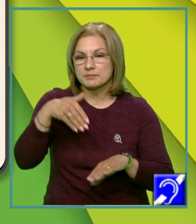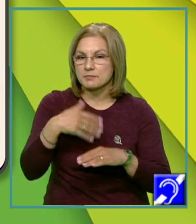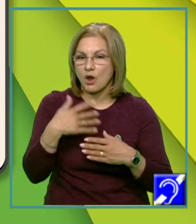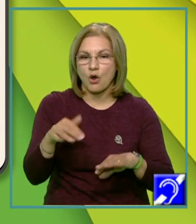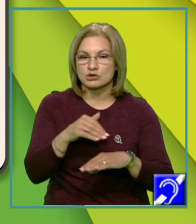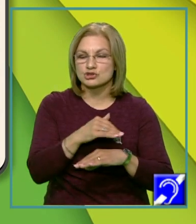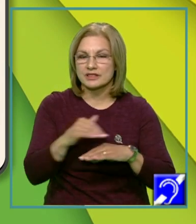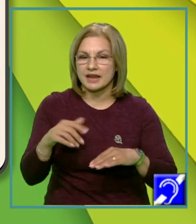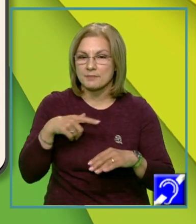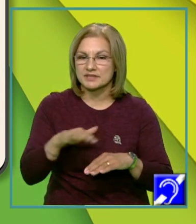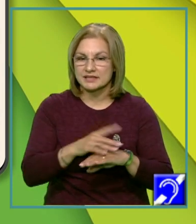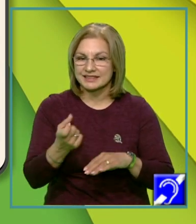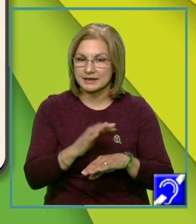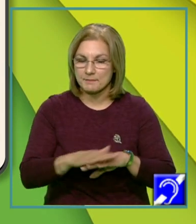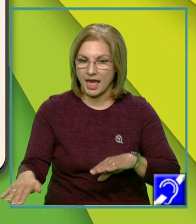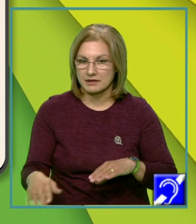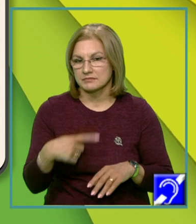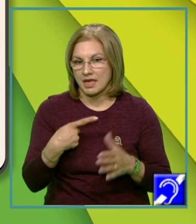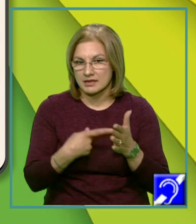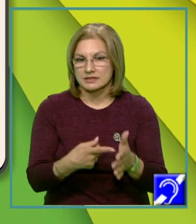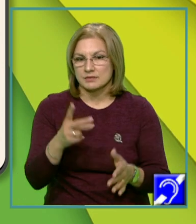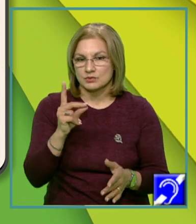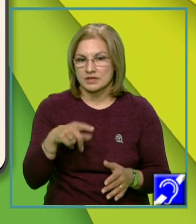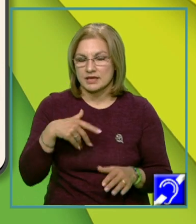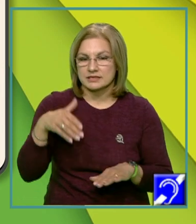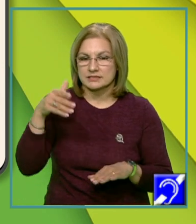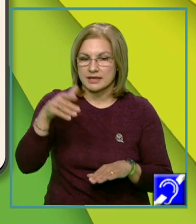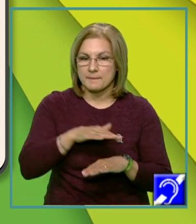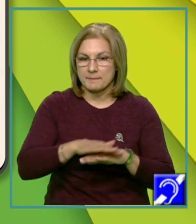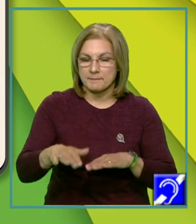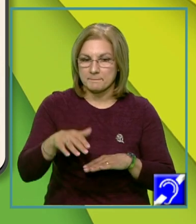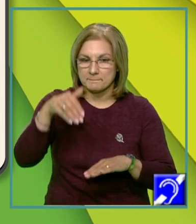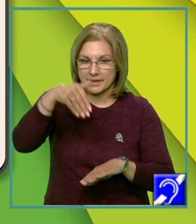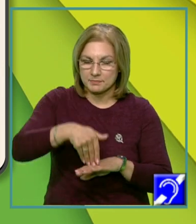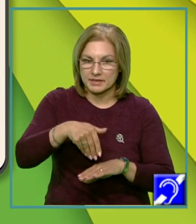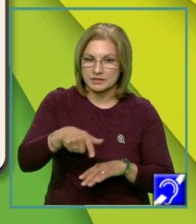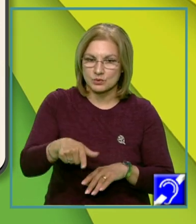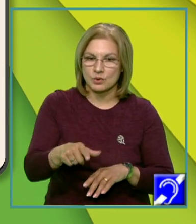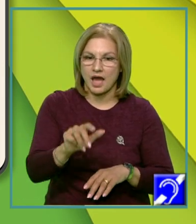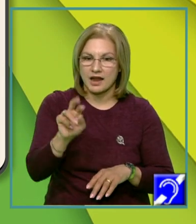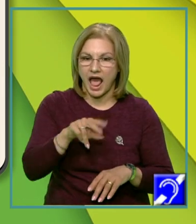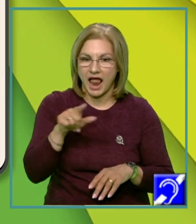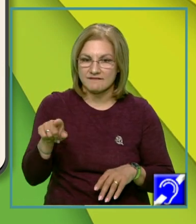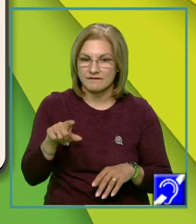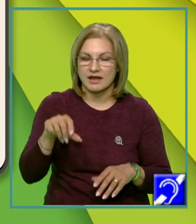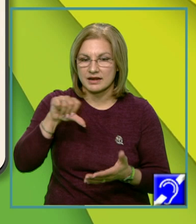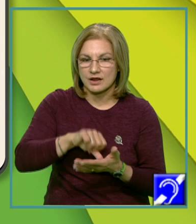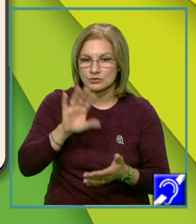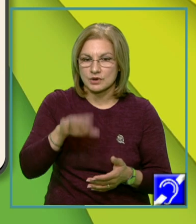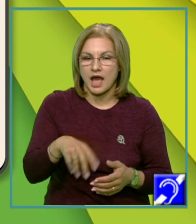plată adică dreapta d perpendiculară pe planul alfa în planul alfa avem o treaptă a